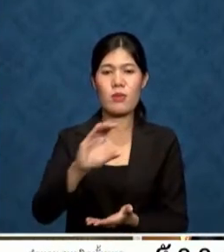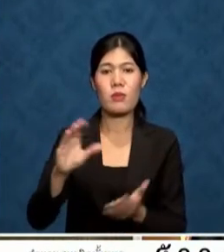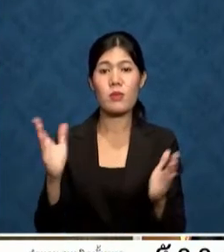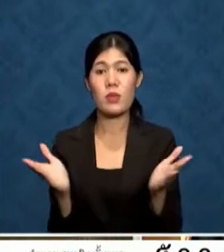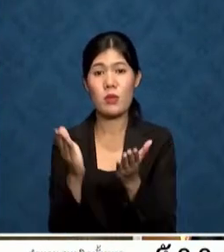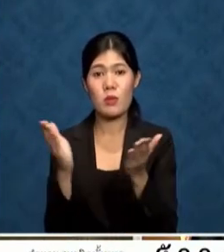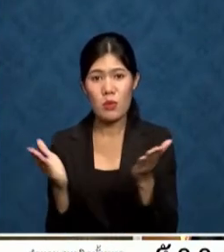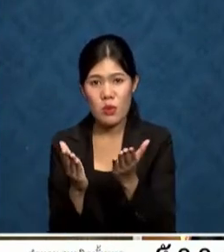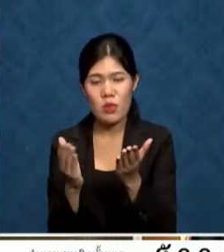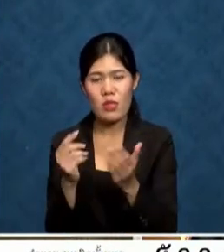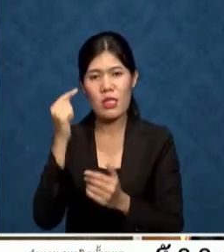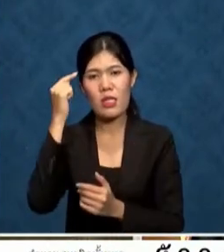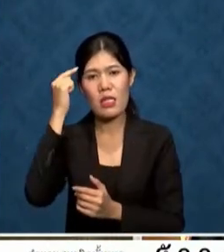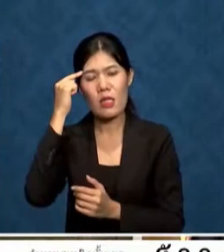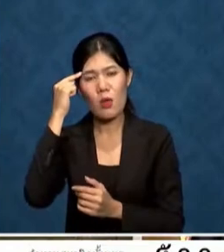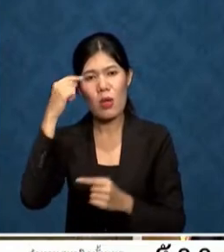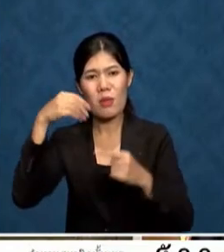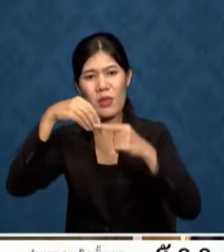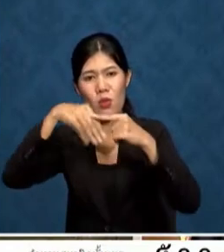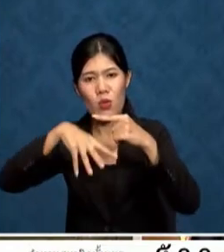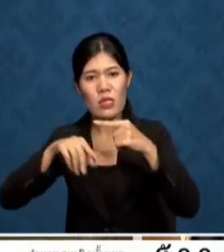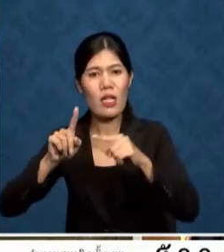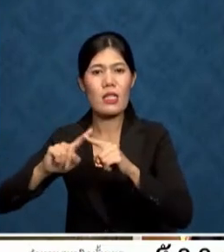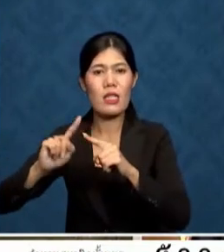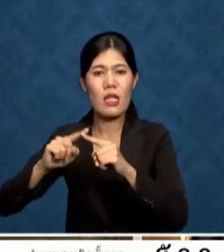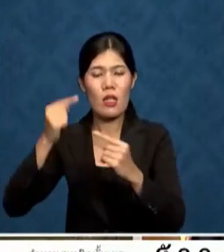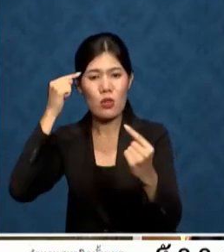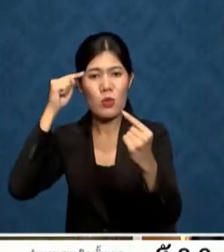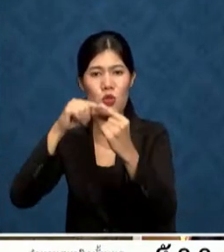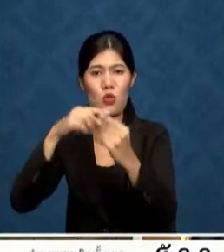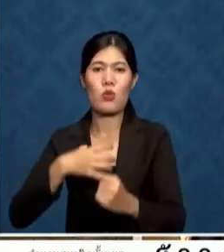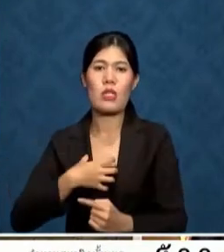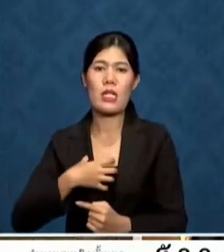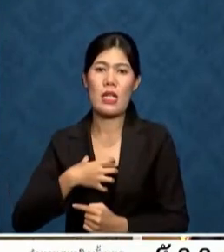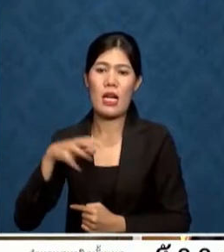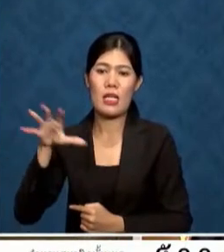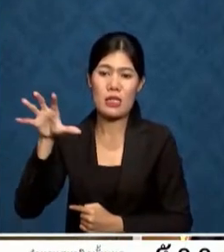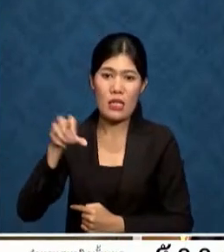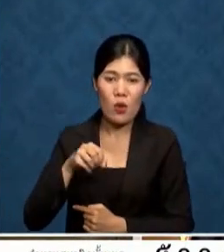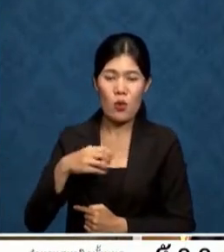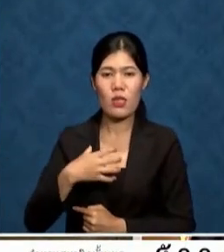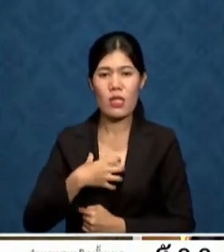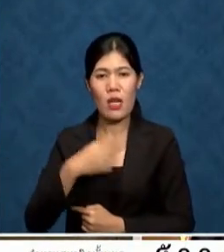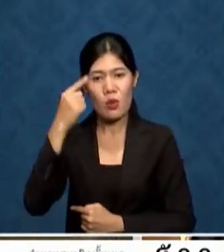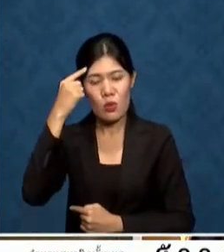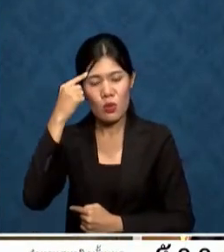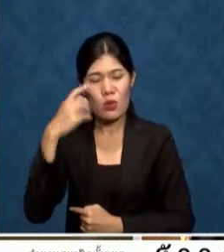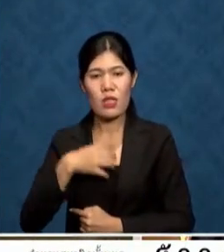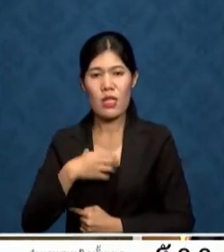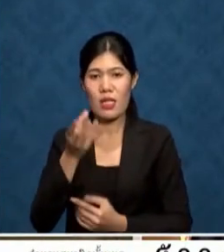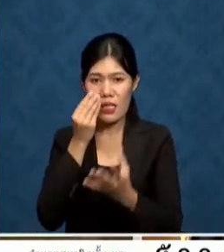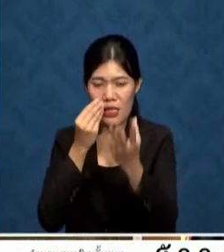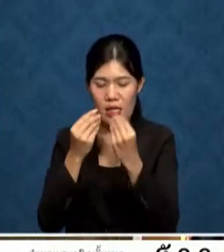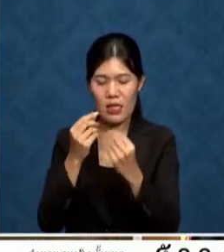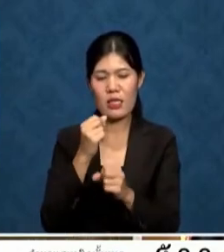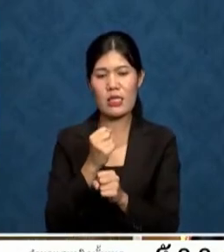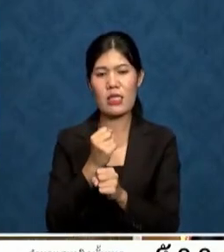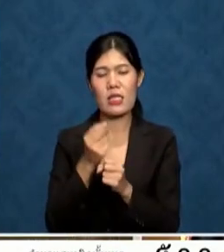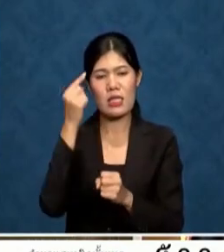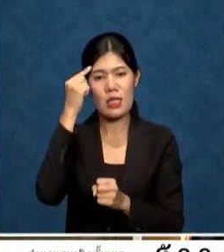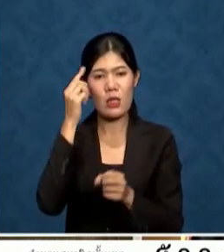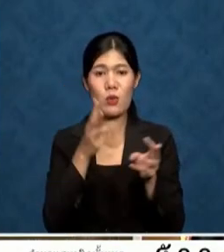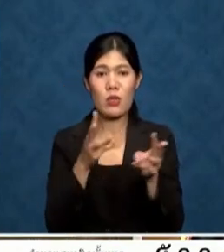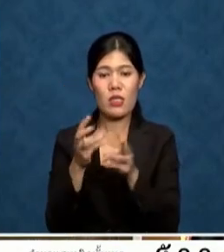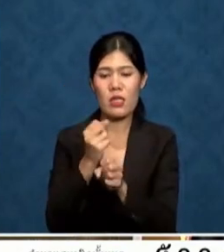สร้าง ecosystemหรือว่าลงทุนด้านดีนเพื่อหา Contentใหม่ๆสื่อสารมันออกไปมากกว่าเพราะถ้าเป็นการจัดสรรแบบนี้แบบ